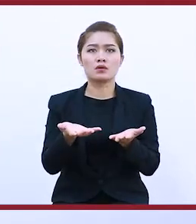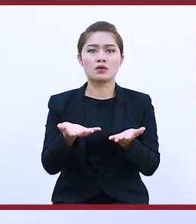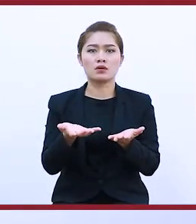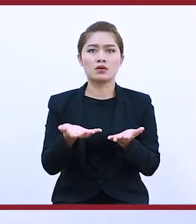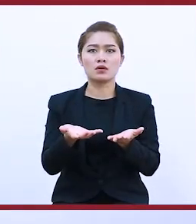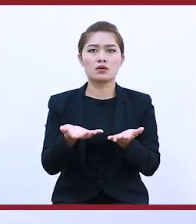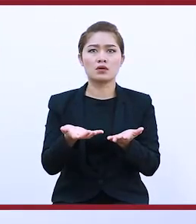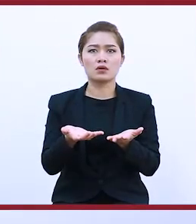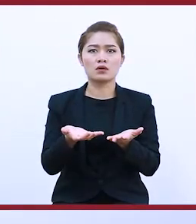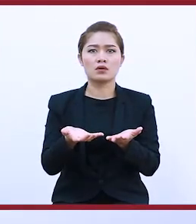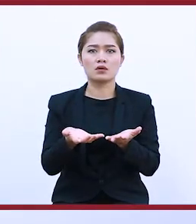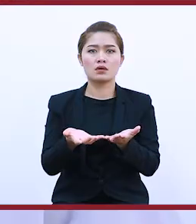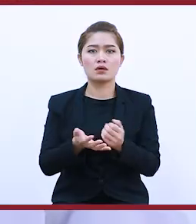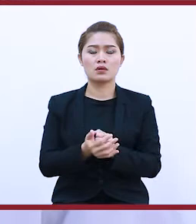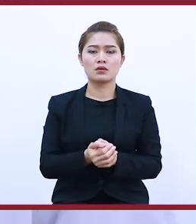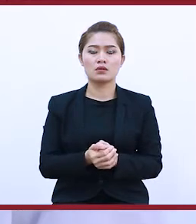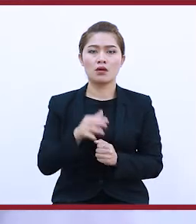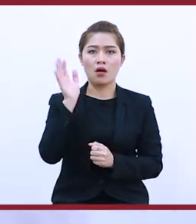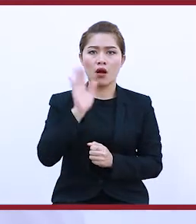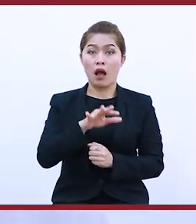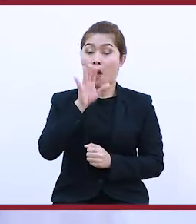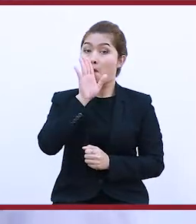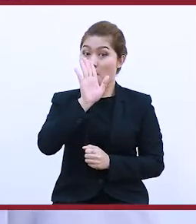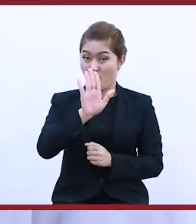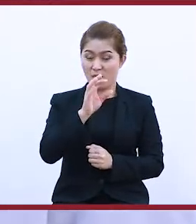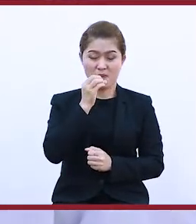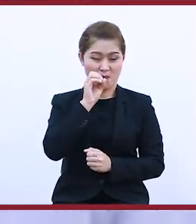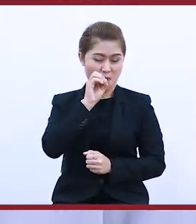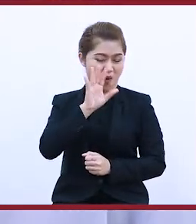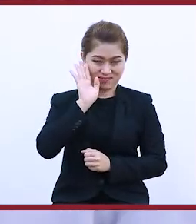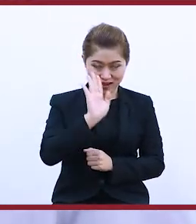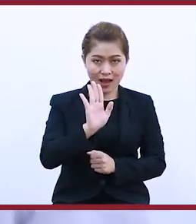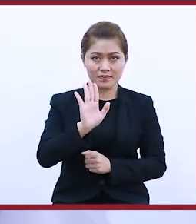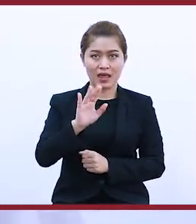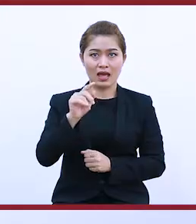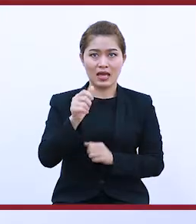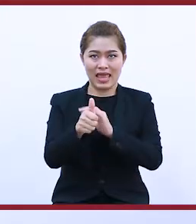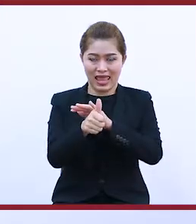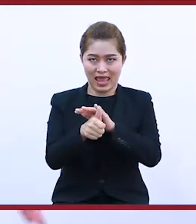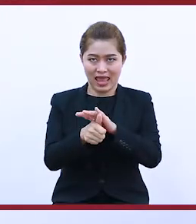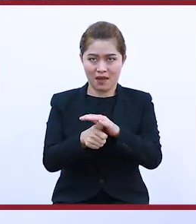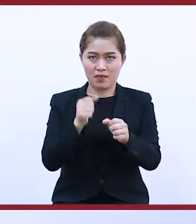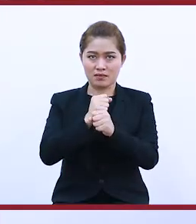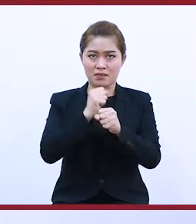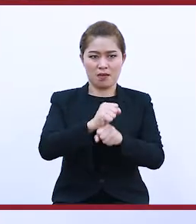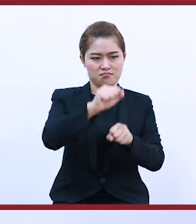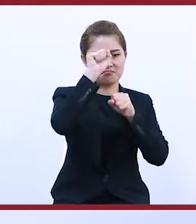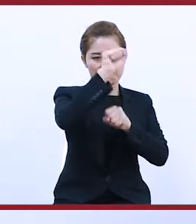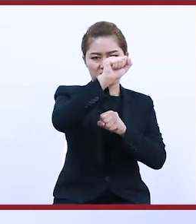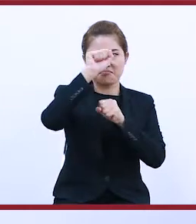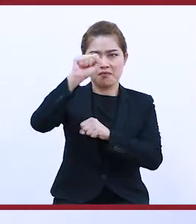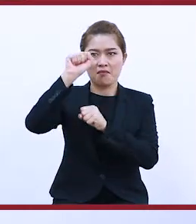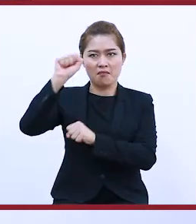ล่อรู้ลอกรู้เอ้ยแกอย่าไปบอกใครนะเหยียบไว้ตรงนี้เลยแล้วเนี่ยฉันก็จะทำโปสเ